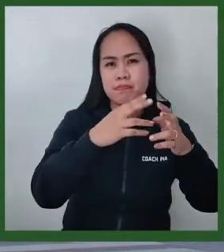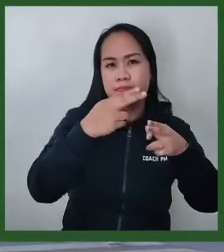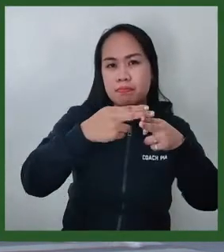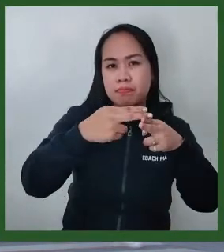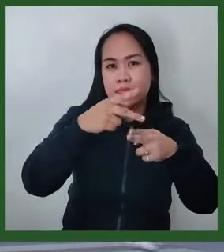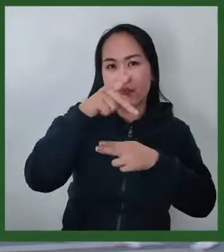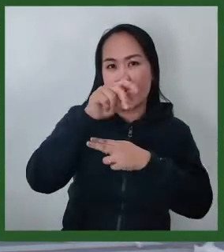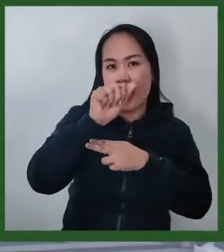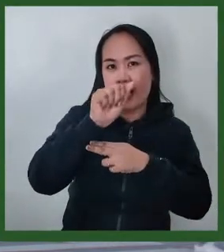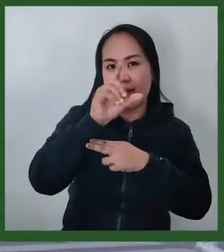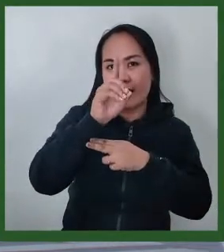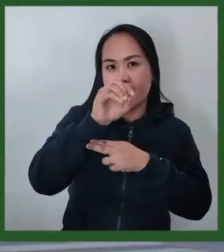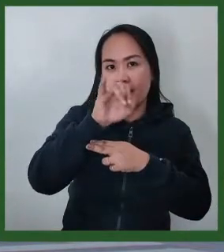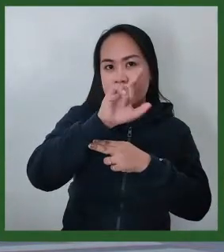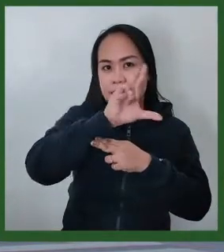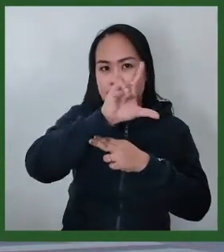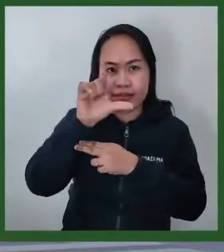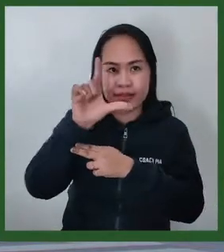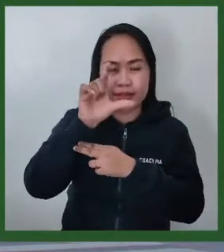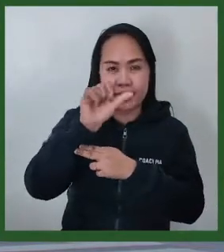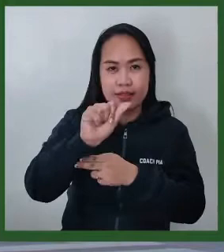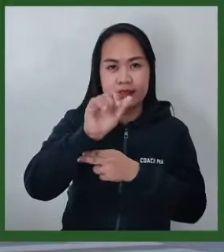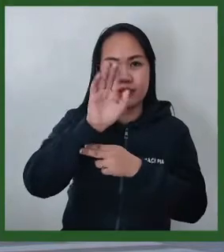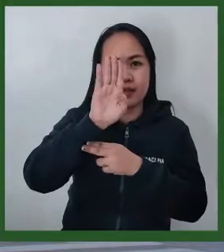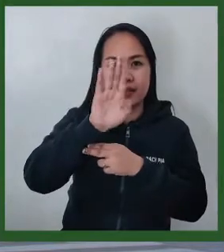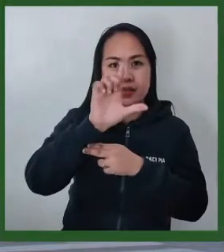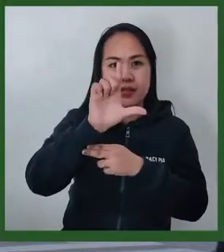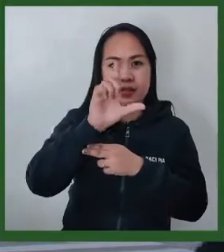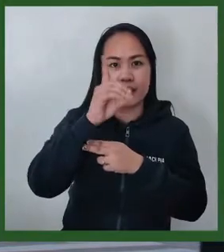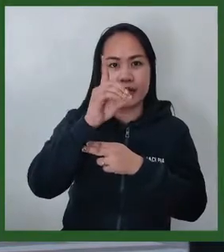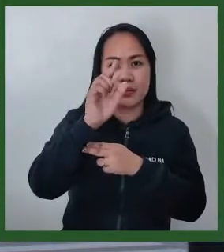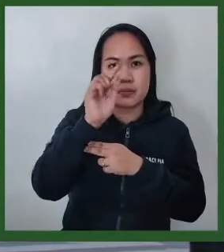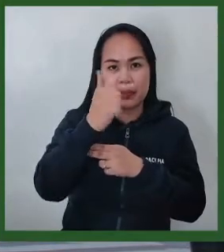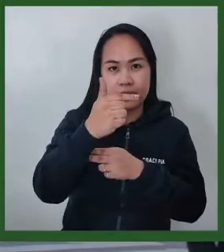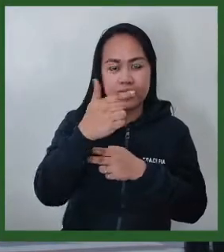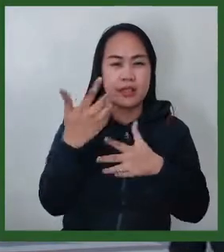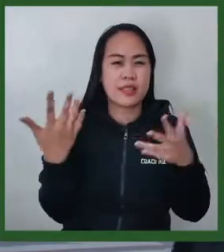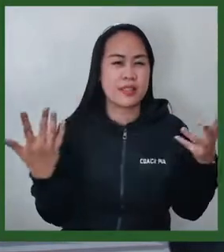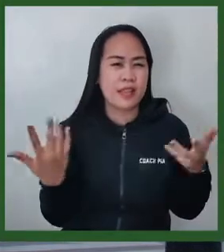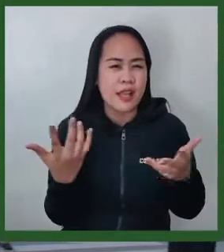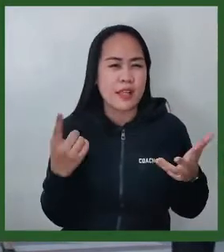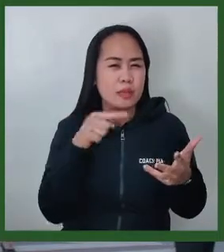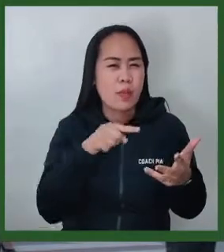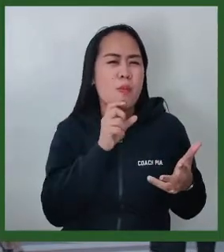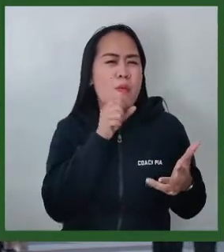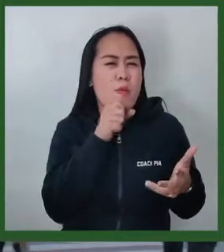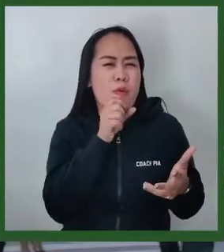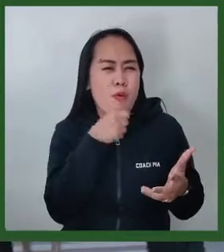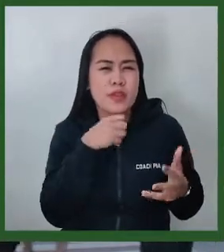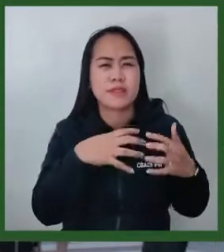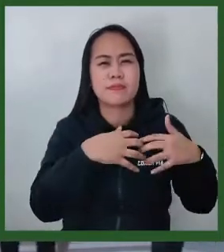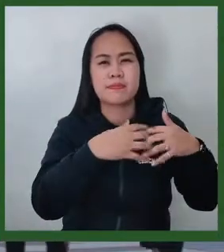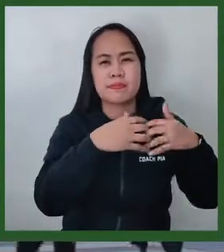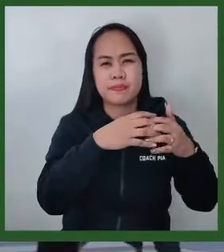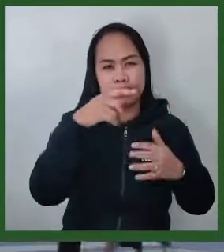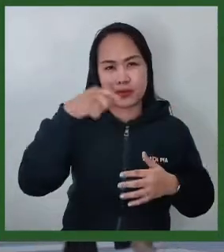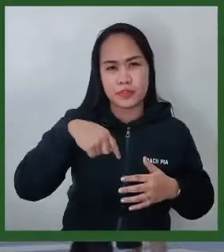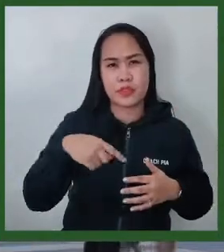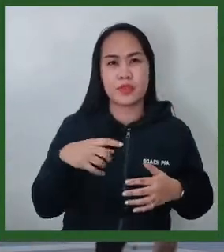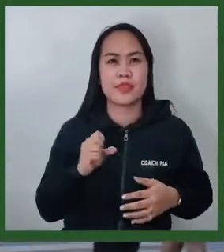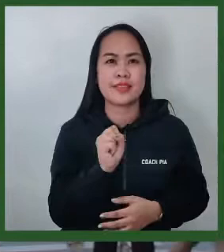na matatagpuan po dito sa Barangay San Antonio. At sa likod naman niya ay ang Union Bank Tower,